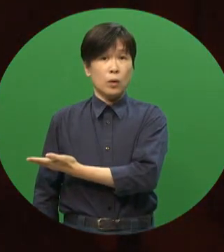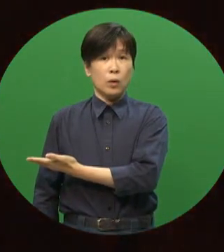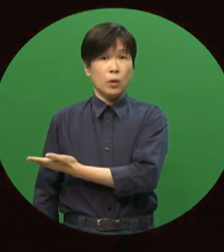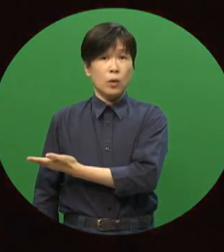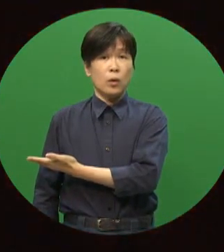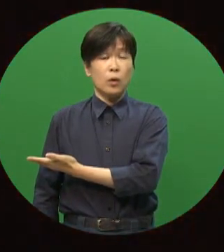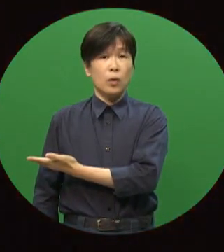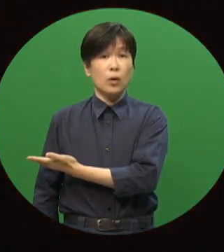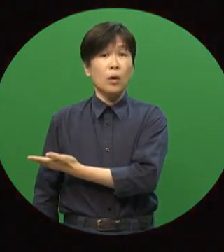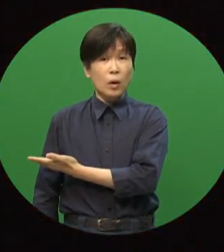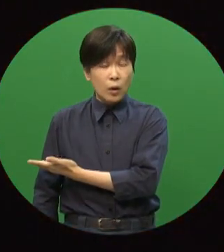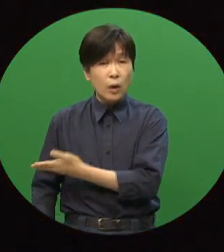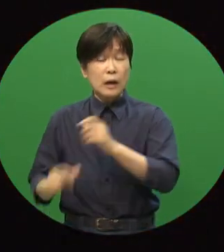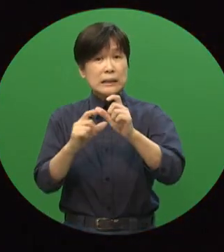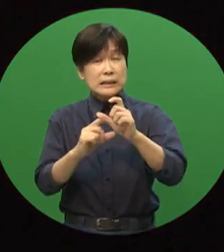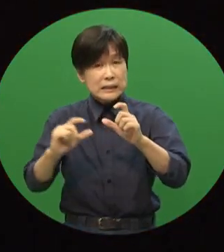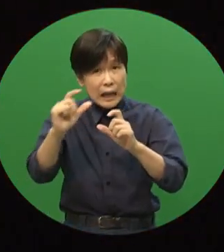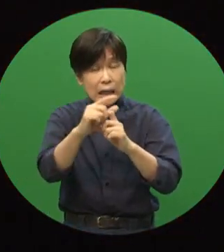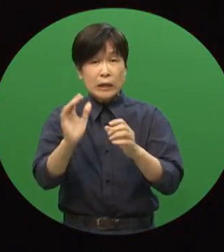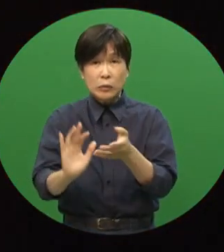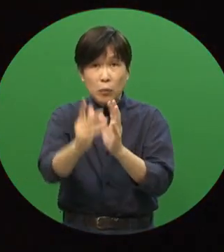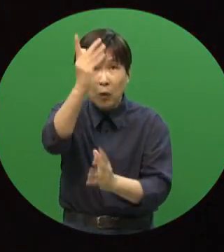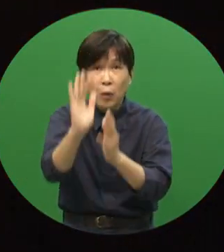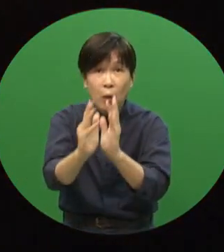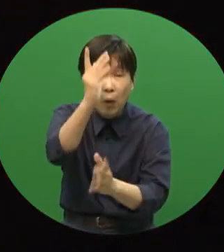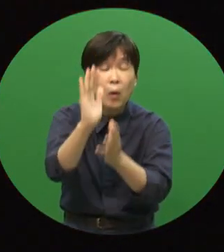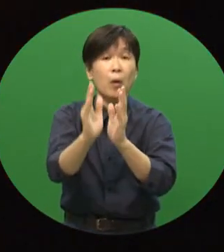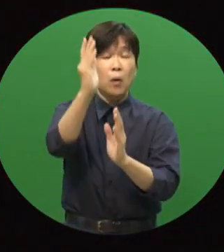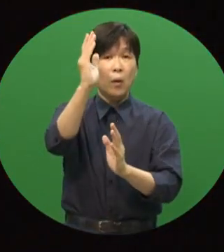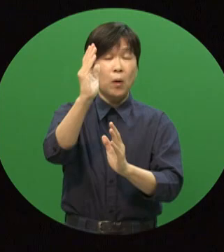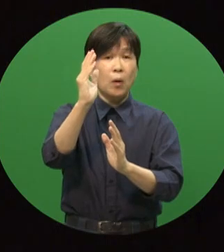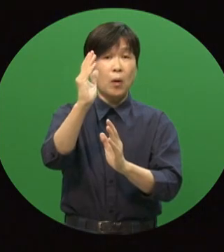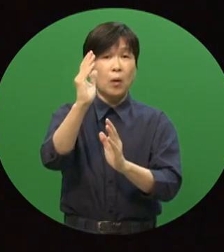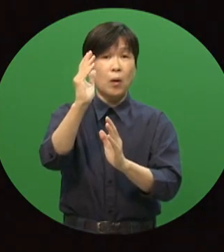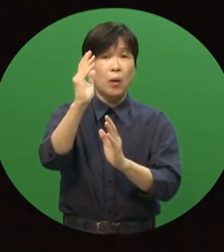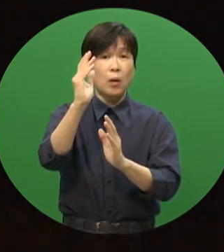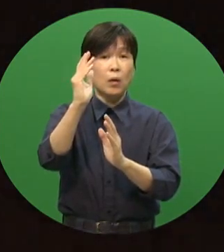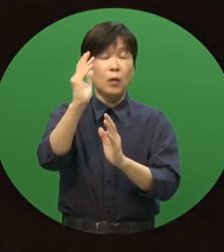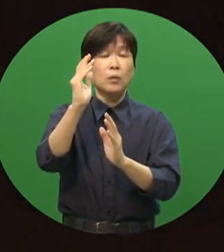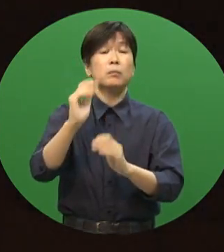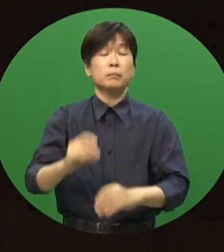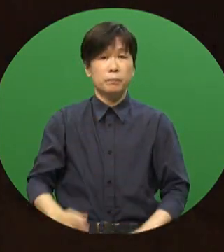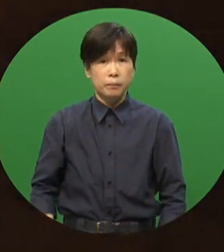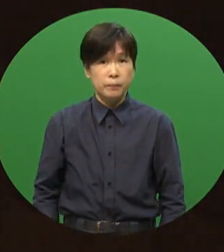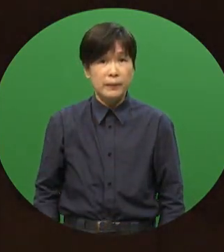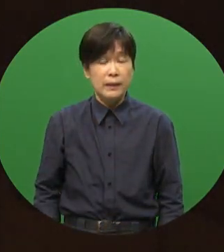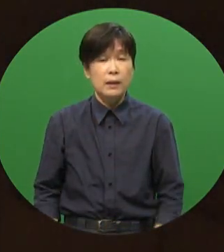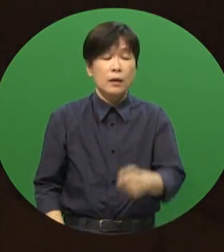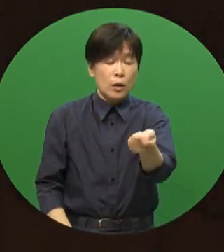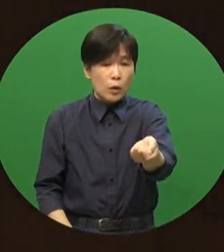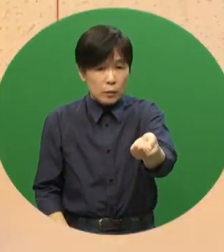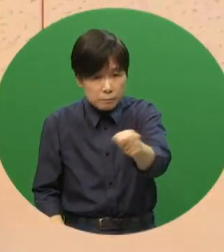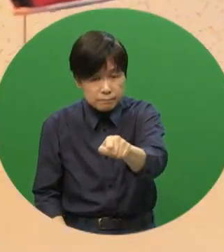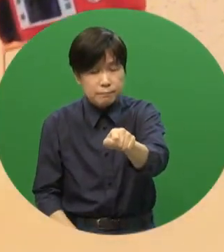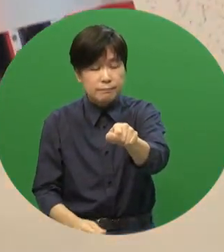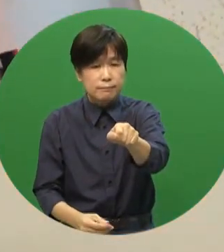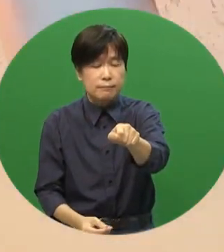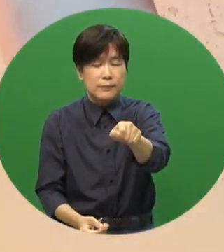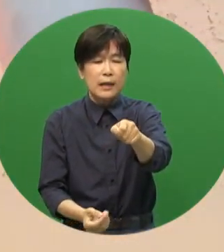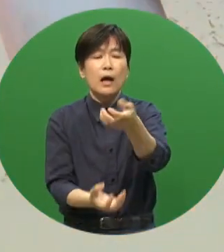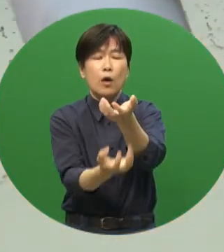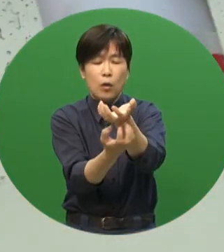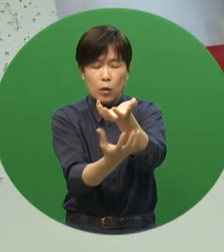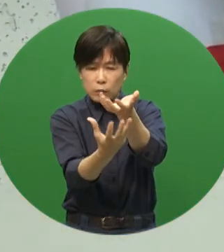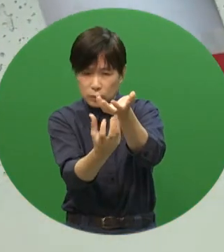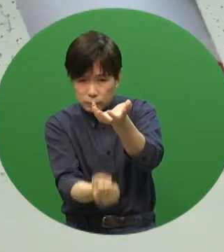高温の油に水が入ると一気に水蒸気となり、火のついた油がはじけ飛びます。コンロの火を止